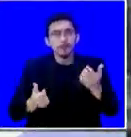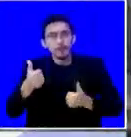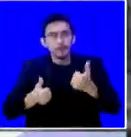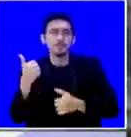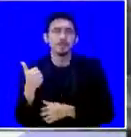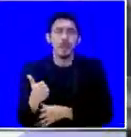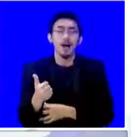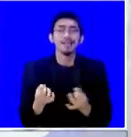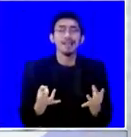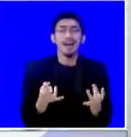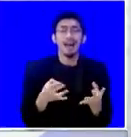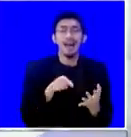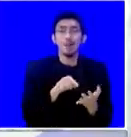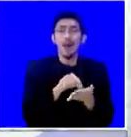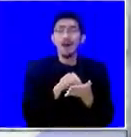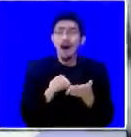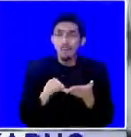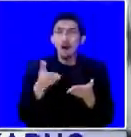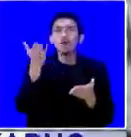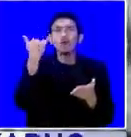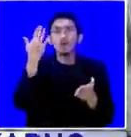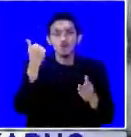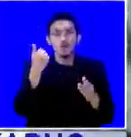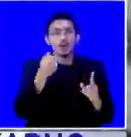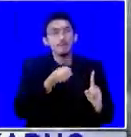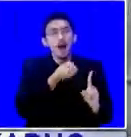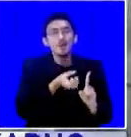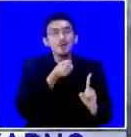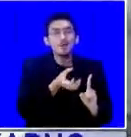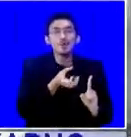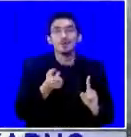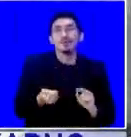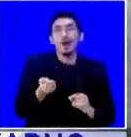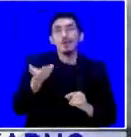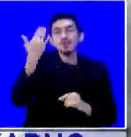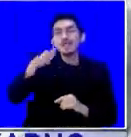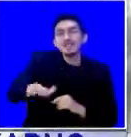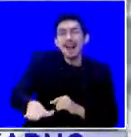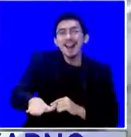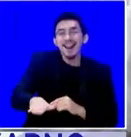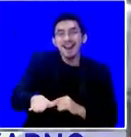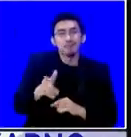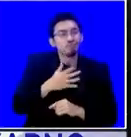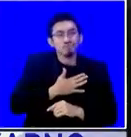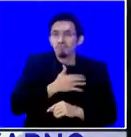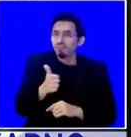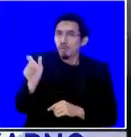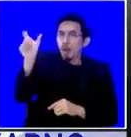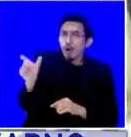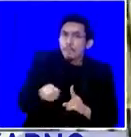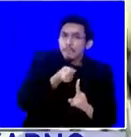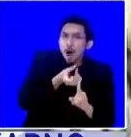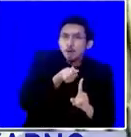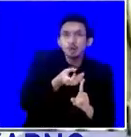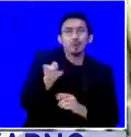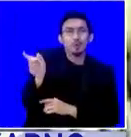nama salah satu pengasuh Presiden Soekarno di masa kecil yang begitu ia kagumi. Sosok pengasuh Sarinah lah yang kemudian menanamkan kecintaan